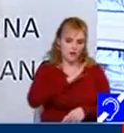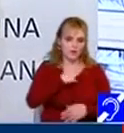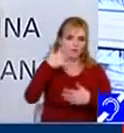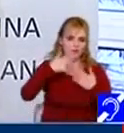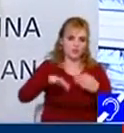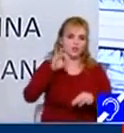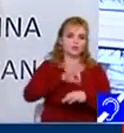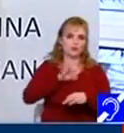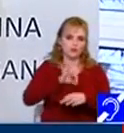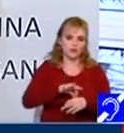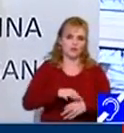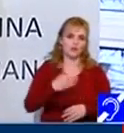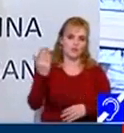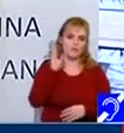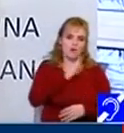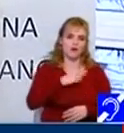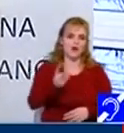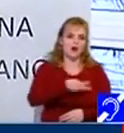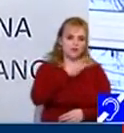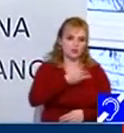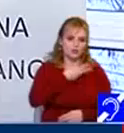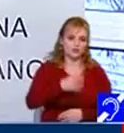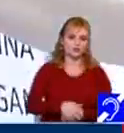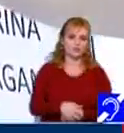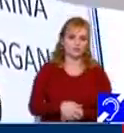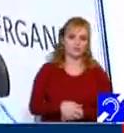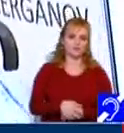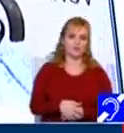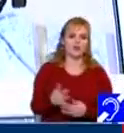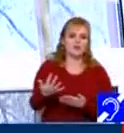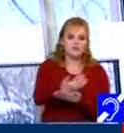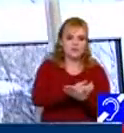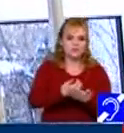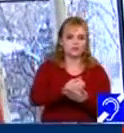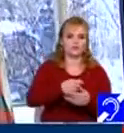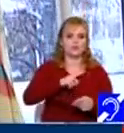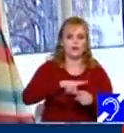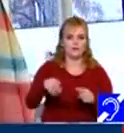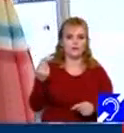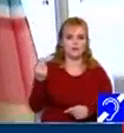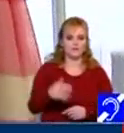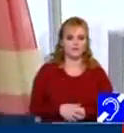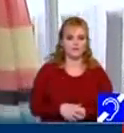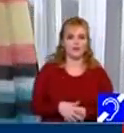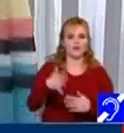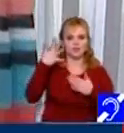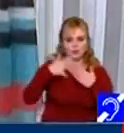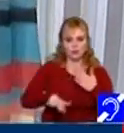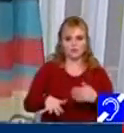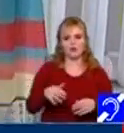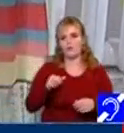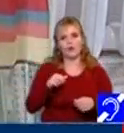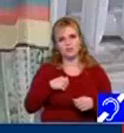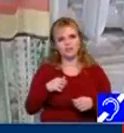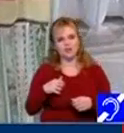mămicăi Ameliei și ne-am dorit foarte mult ca să se adune cât mai curând. Eu sunt conștientă de faptul că poate noi nu o